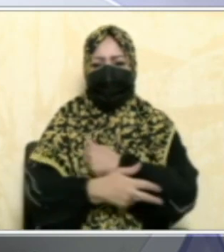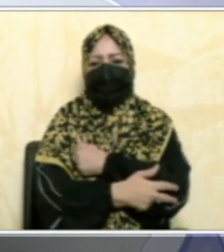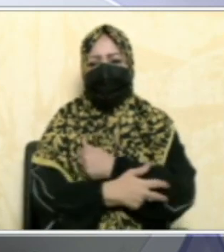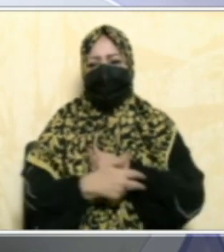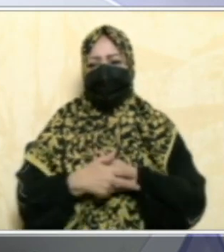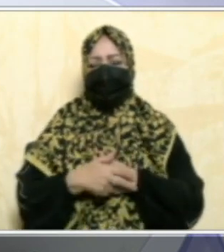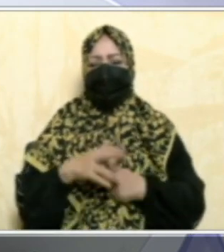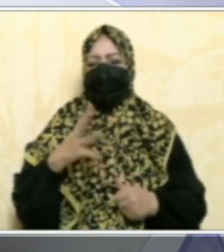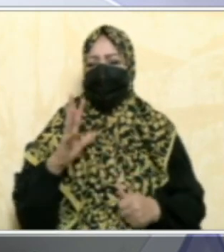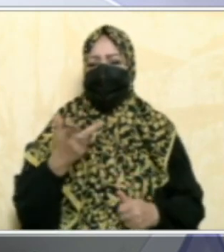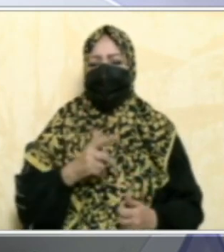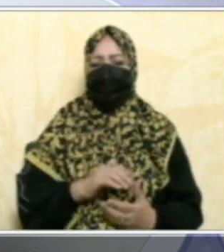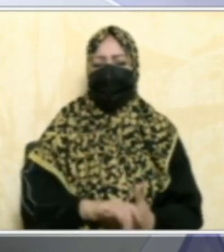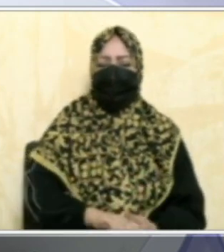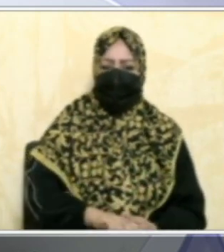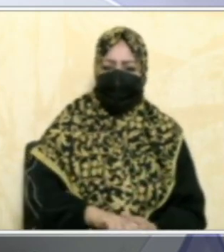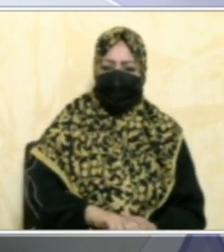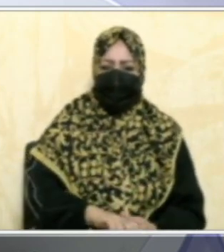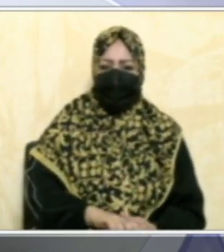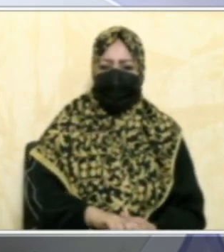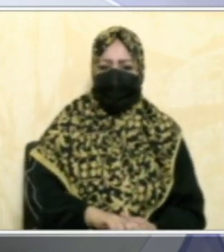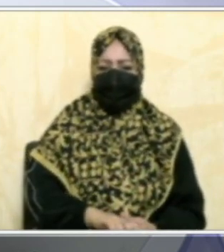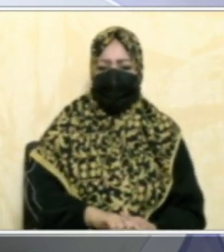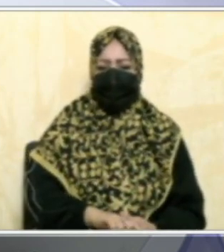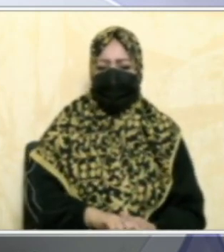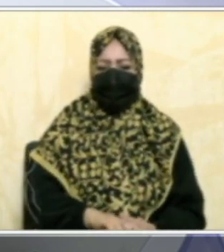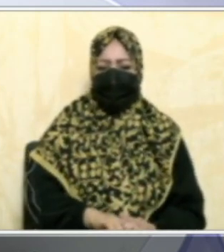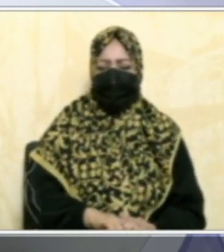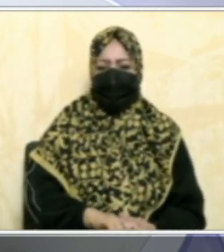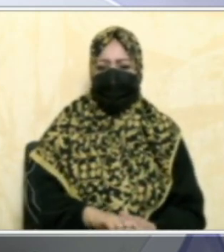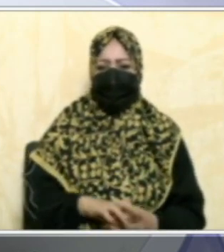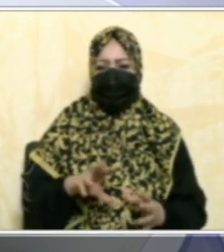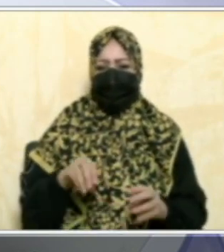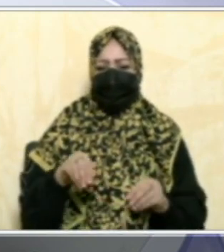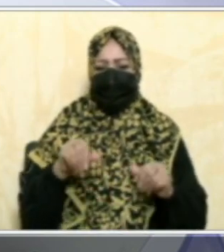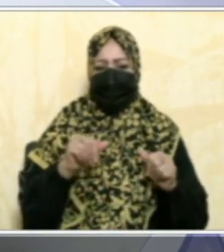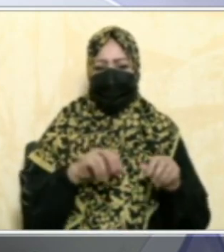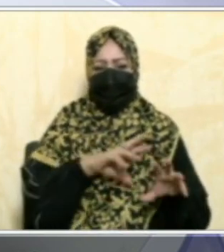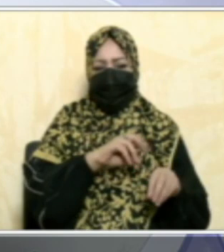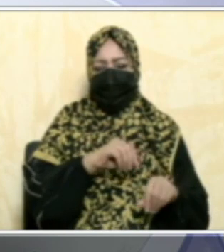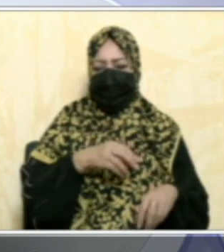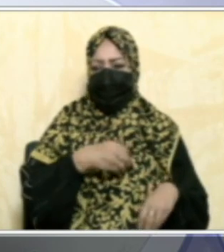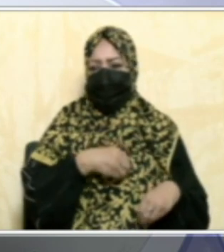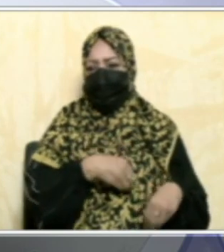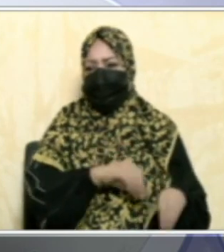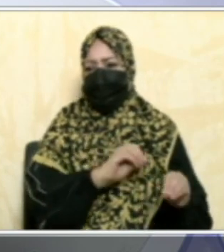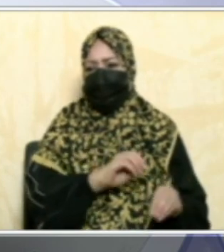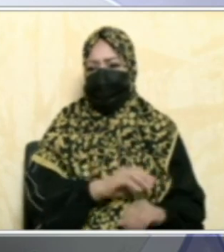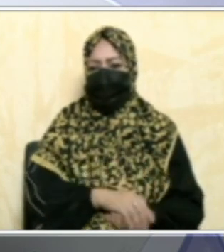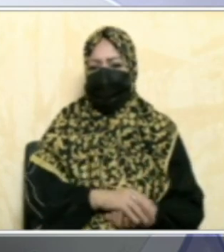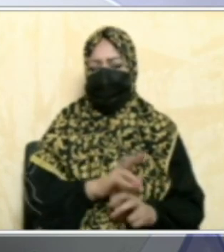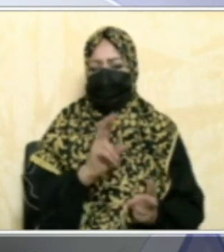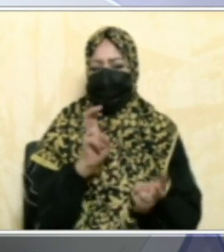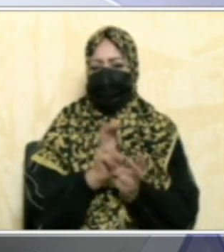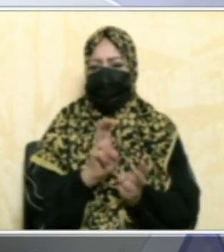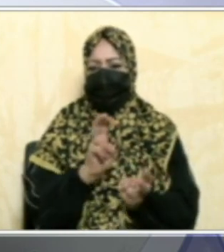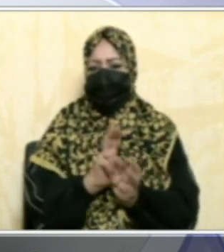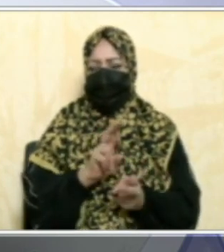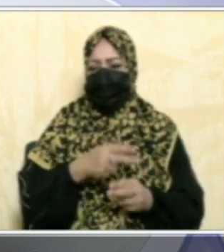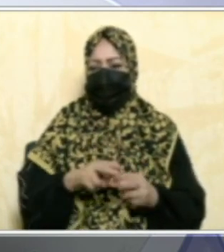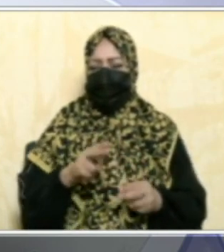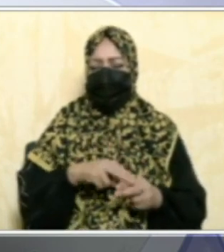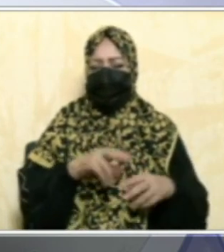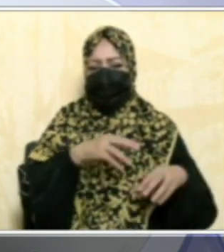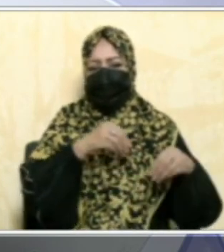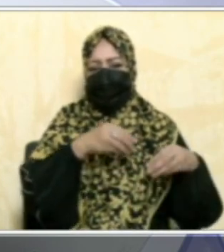وانت عندك ارض هيك تقدر لو بعتها مثلا تسدد بها الدين، او مثلا حوش واسع تبيع او